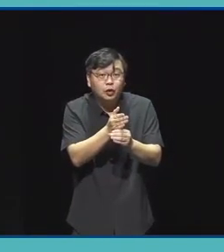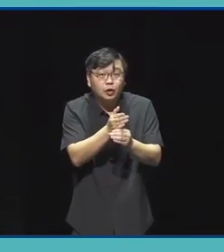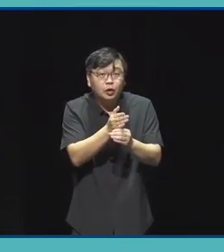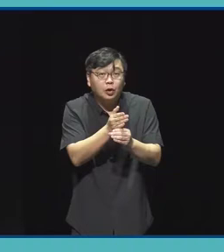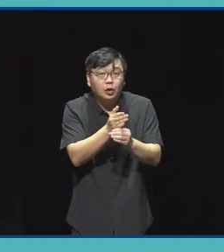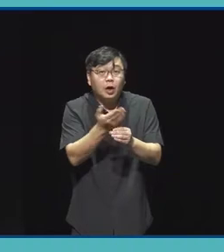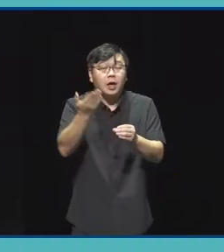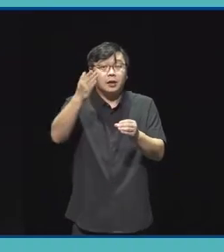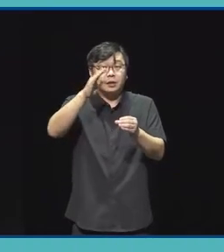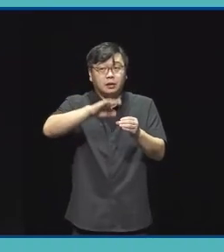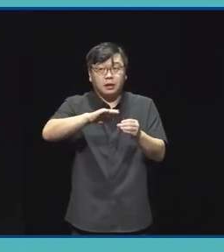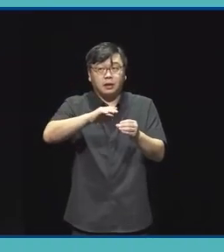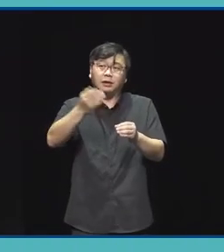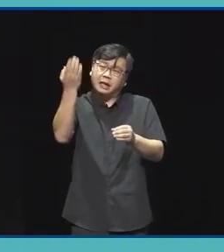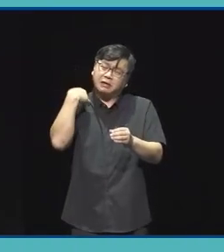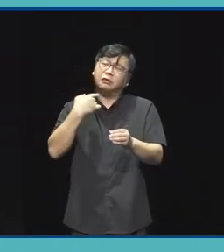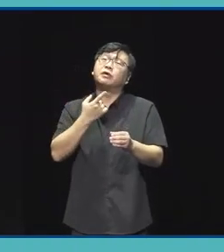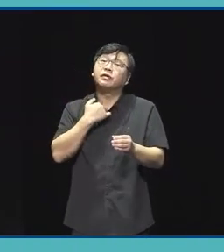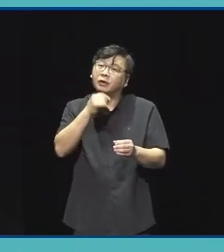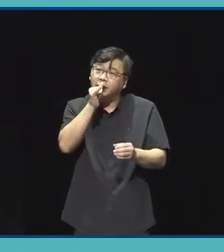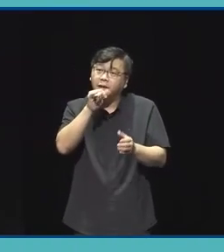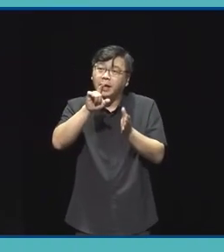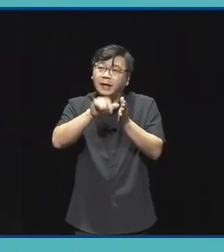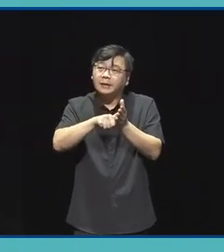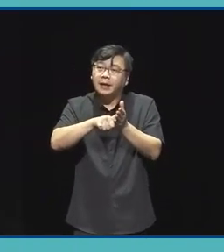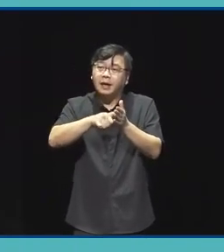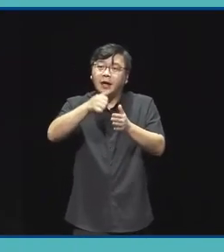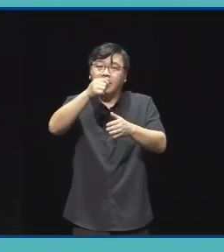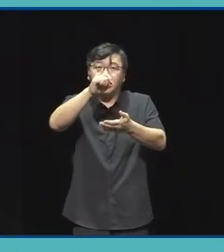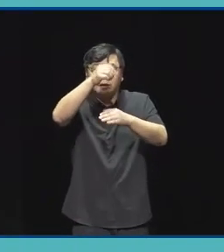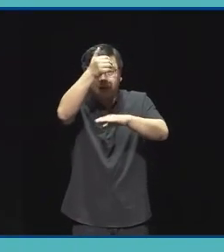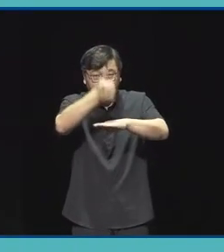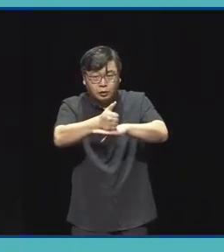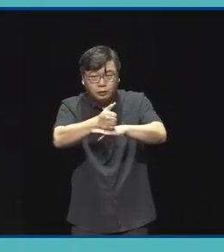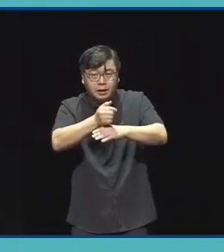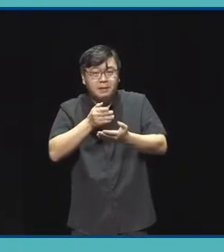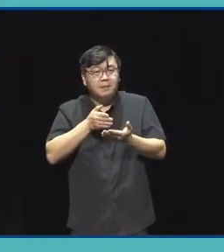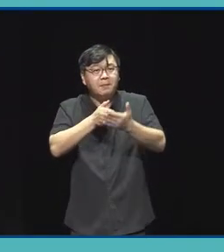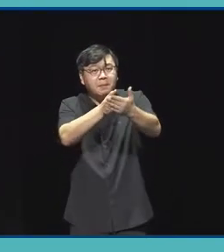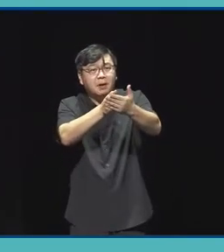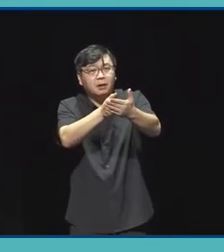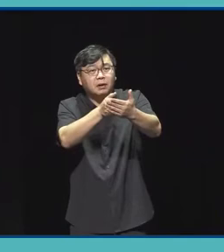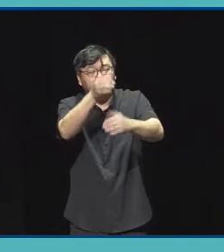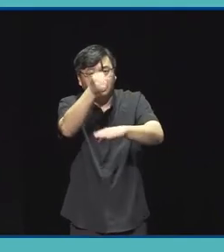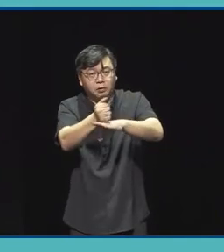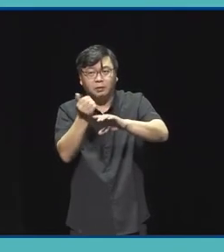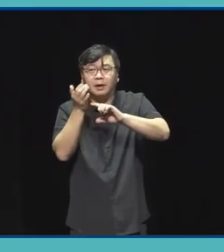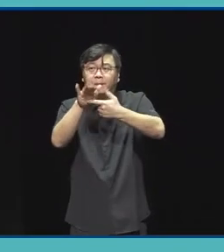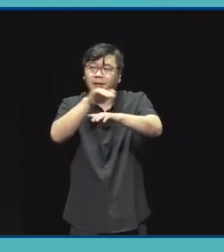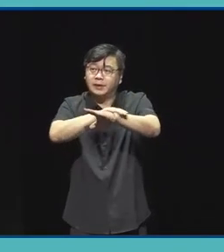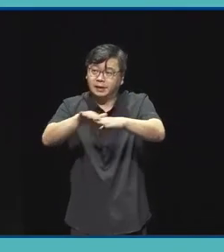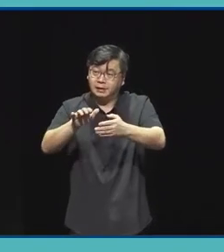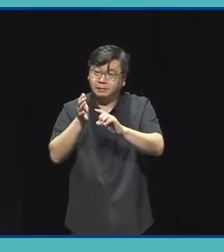분들은 아예 그 신청 자격에 제외 사항에 해당된다는 점도 말씀드리겠습니다.